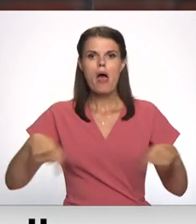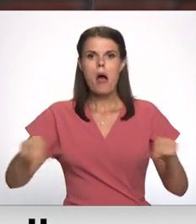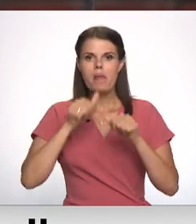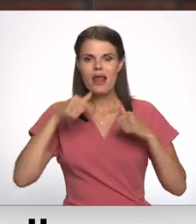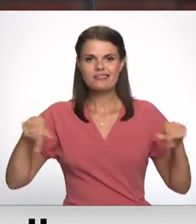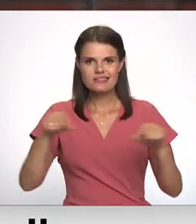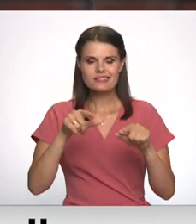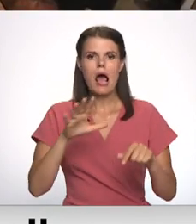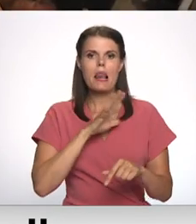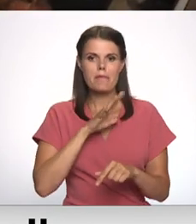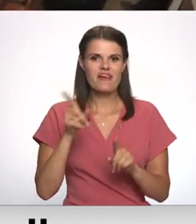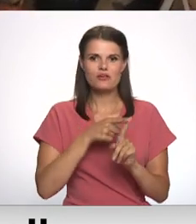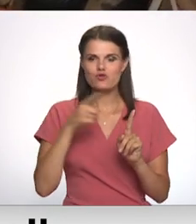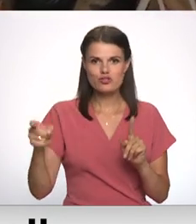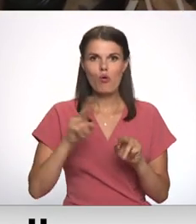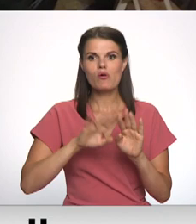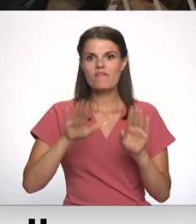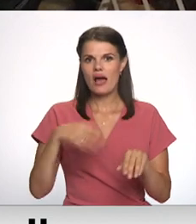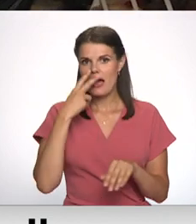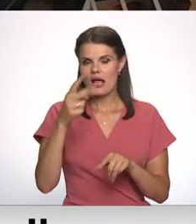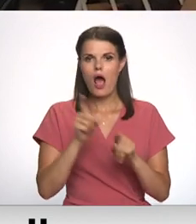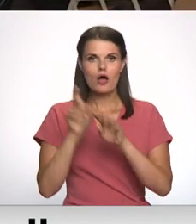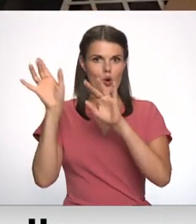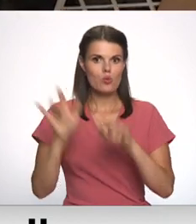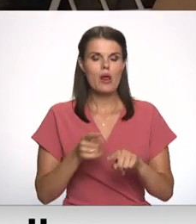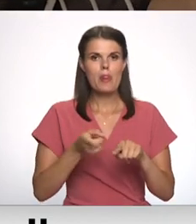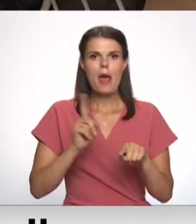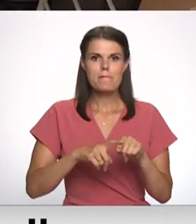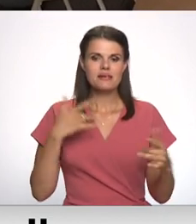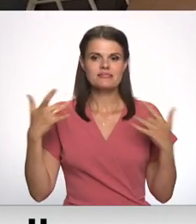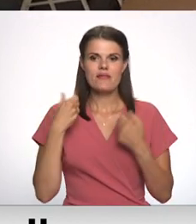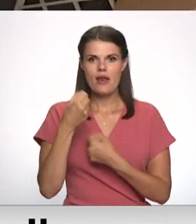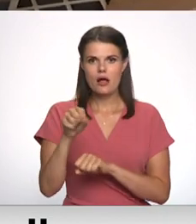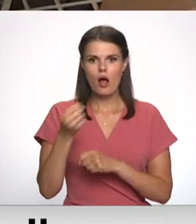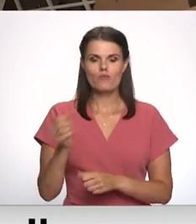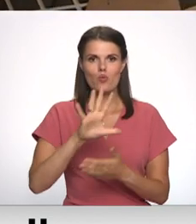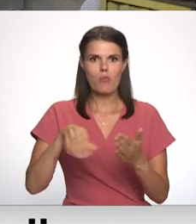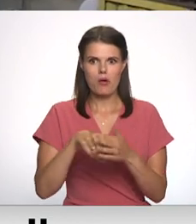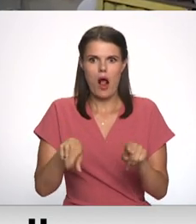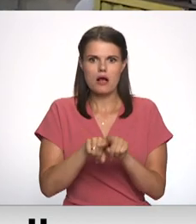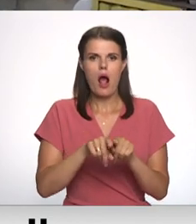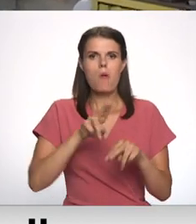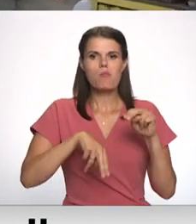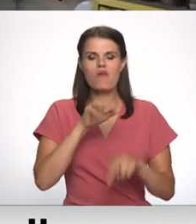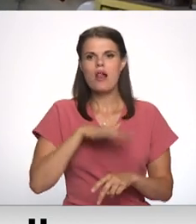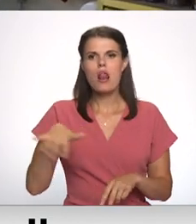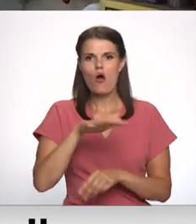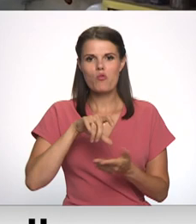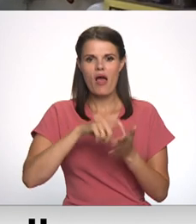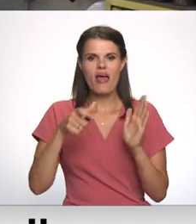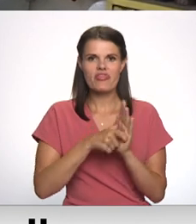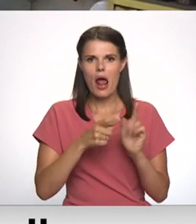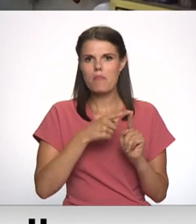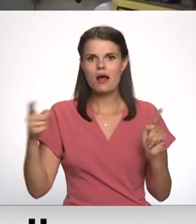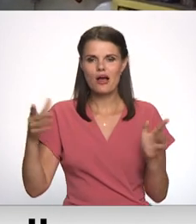būs skatāmas arī rudenī. Tāpēc arī, piemēram, teātra galdniecība aizvien atrodas teju vai būvlaukumā. Telpas garums šobrīd